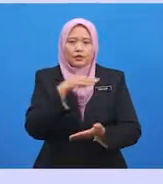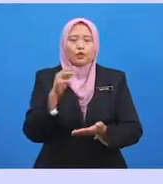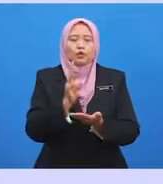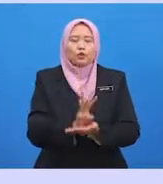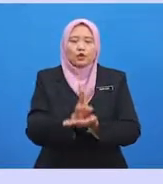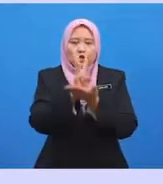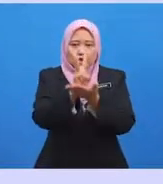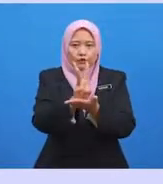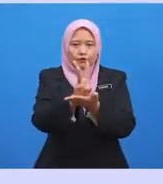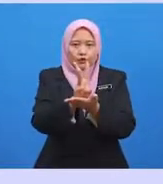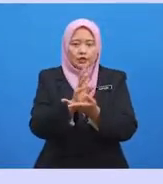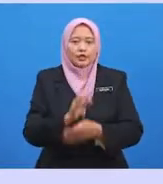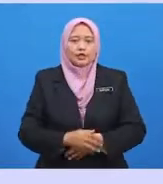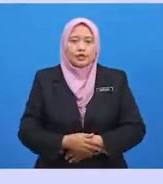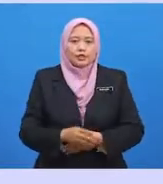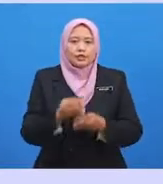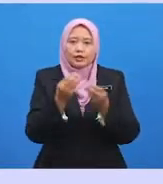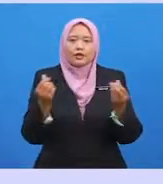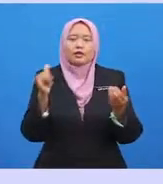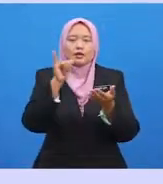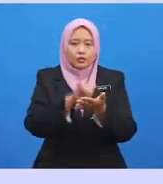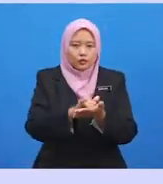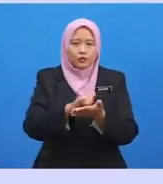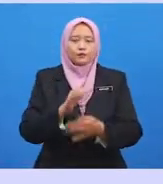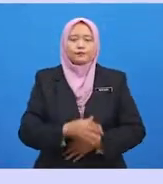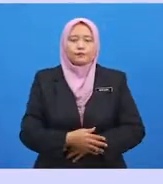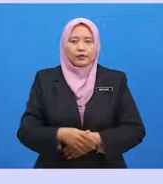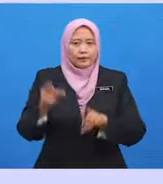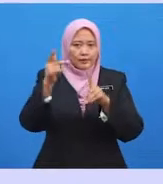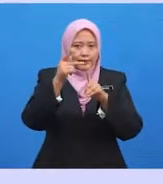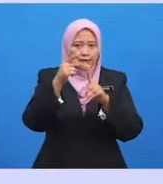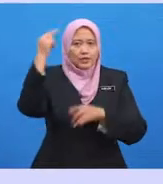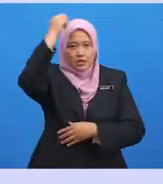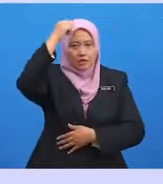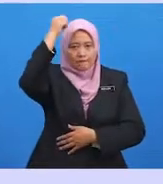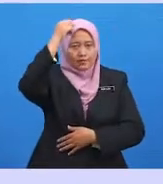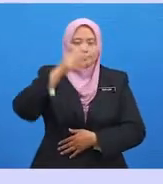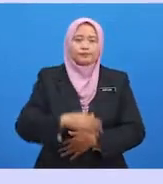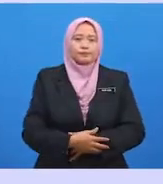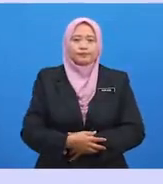berkuasa yang menguruskan halte-halte wakaf umat Islam